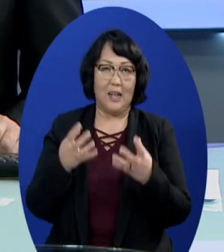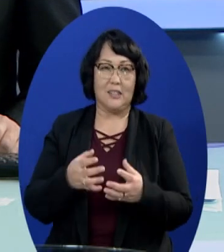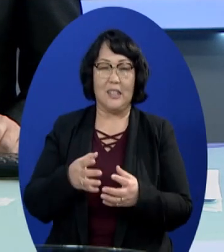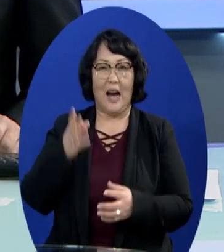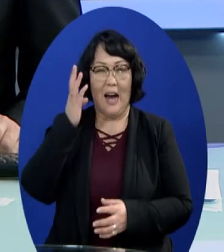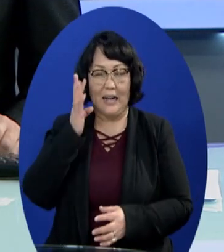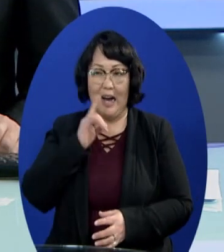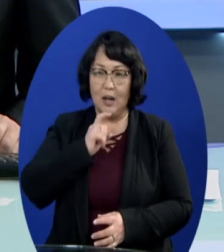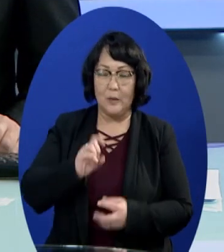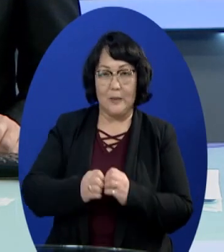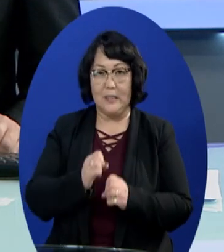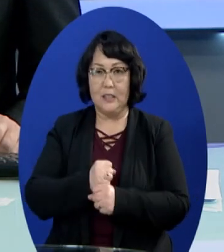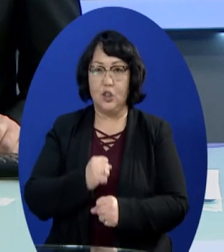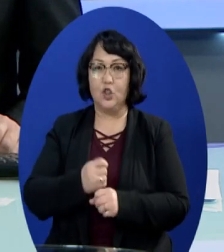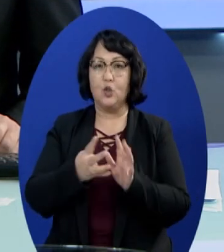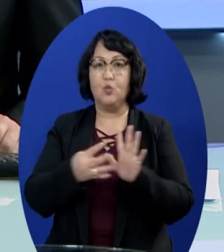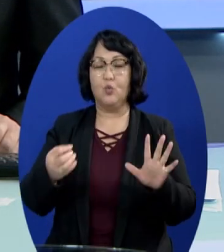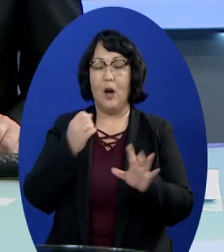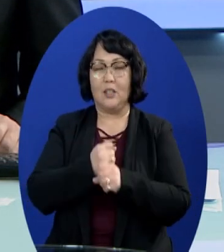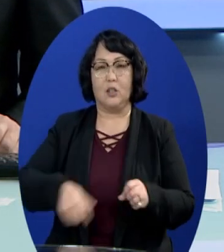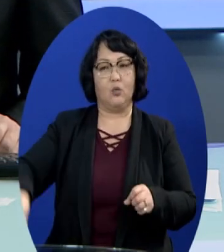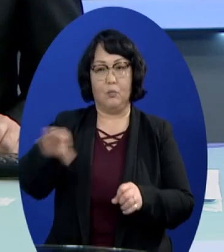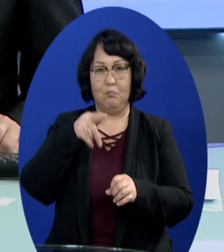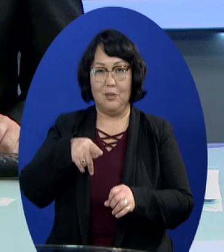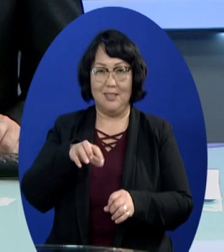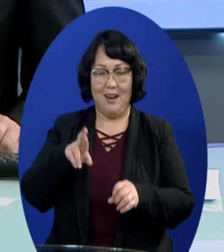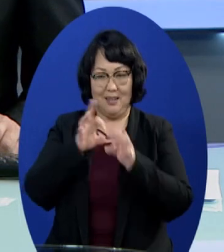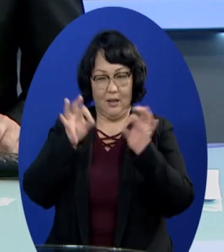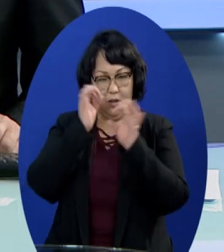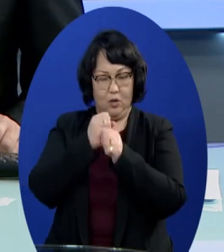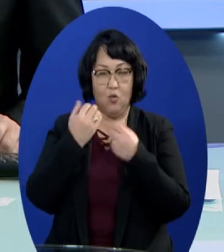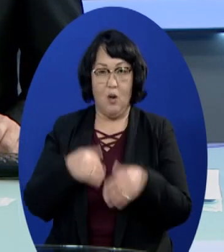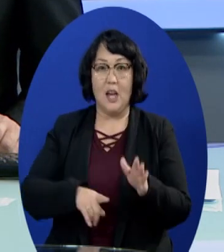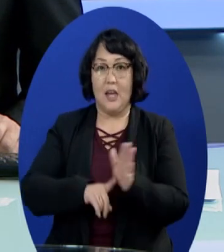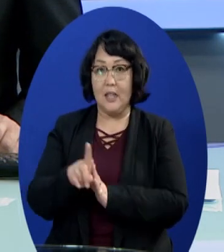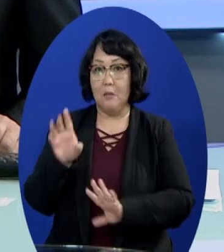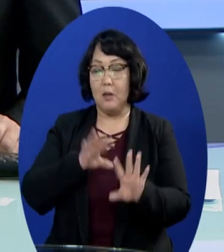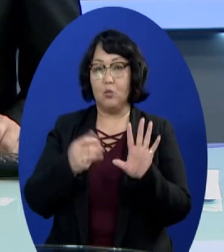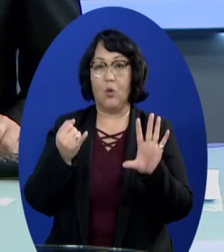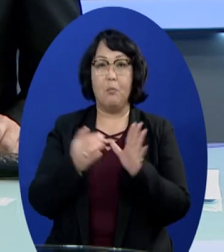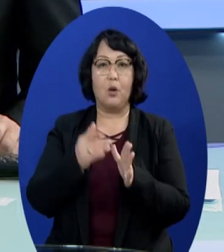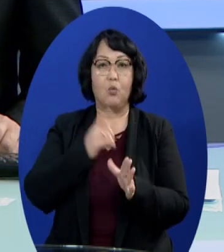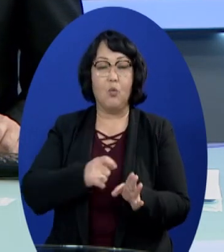хэмжээ авч 903 ажилтныг өчигдөр PCR-ын шинжилгээнд хамруулад байна. Эхний байдлаар 6,000 хүний хариу сөрөг гарч